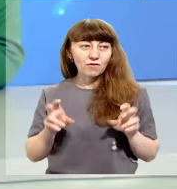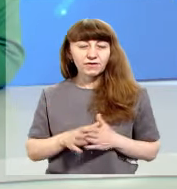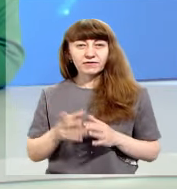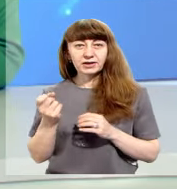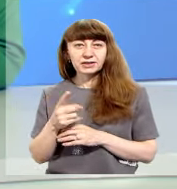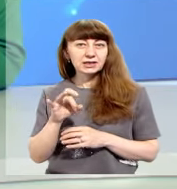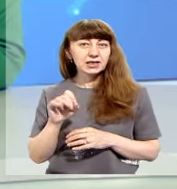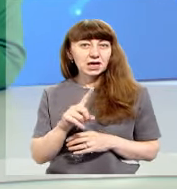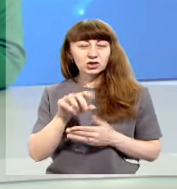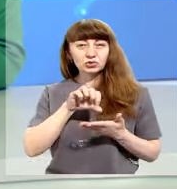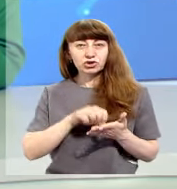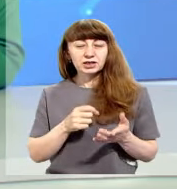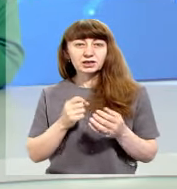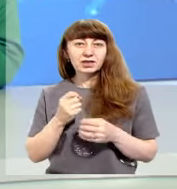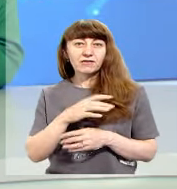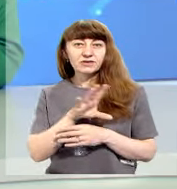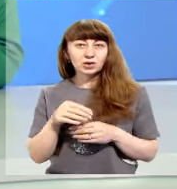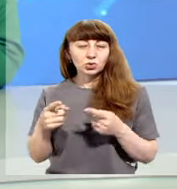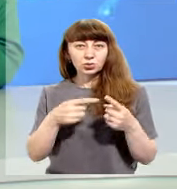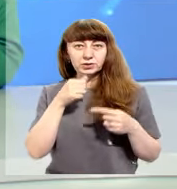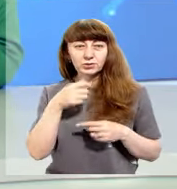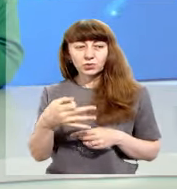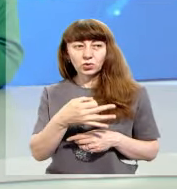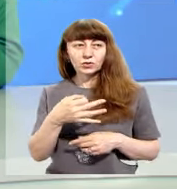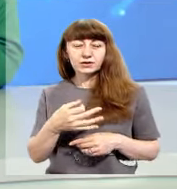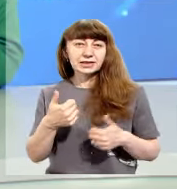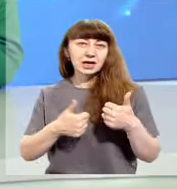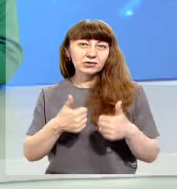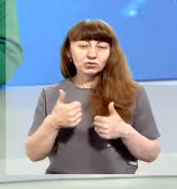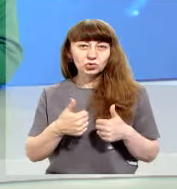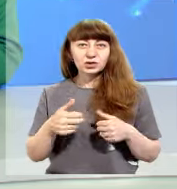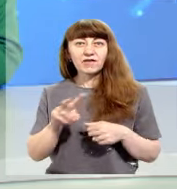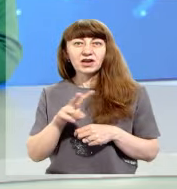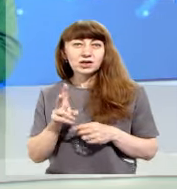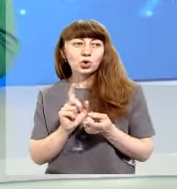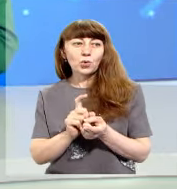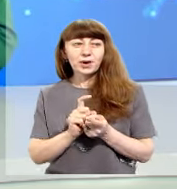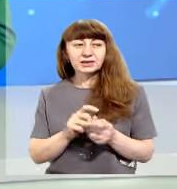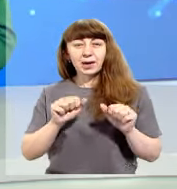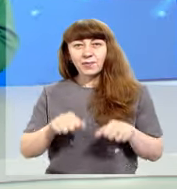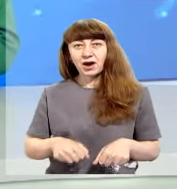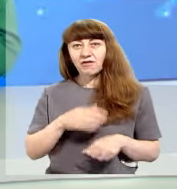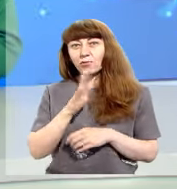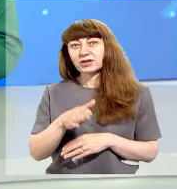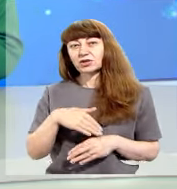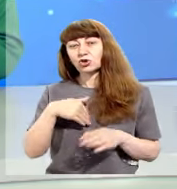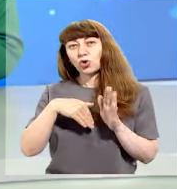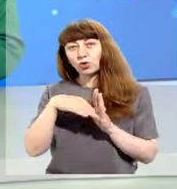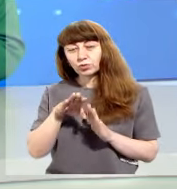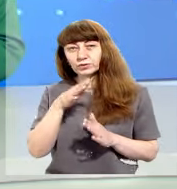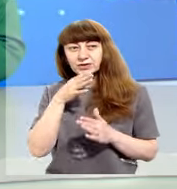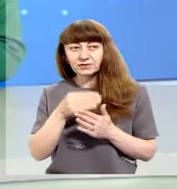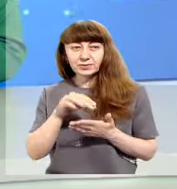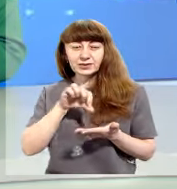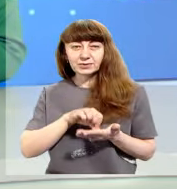раз участники со всех регионов области сражаются в литературном поединке за право стать лучшими. На сей раз своими проникновенными